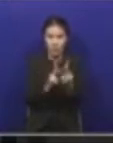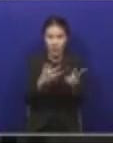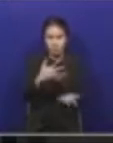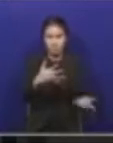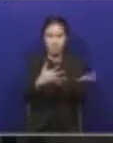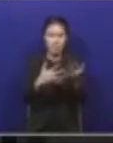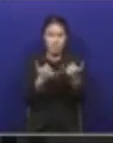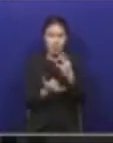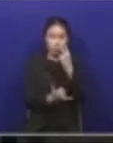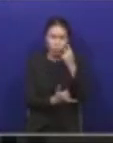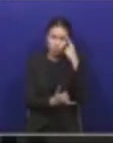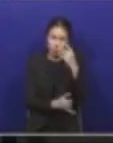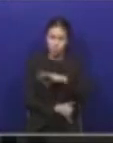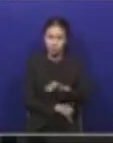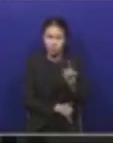แต่ผมแปลกใจครับว่าตั้งแต่สำนักงบประมาณ